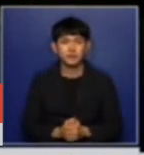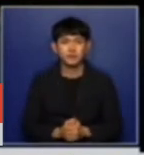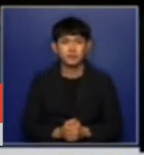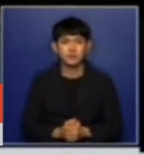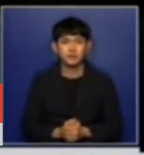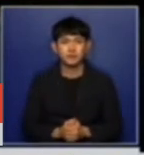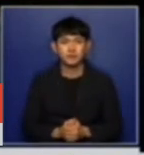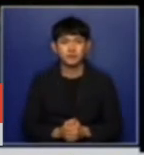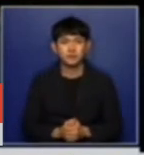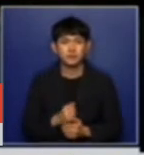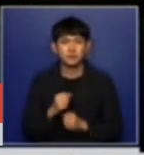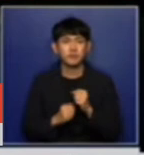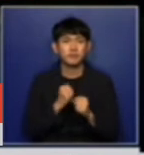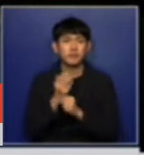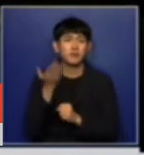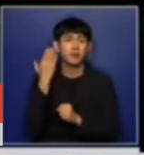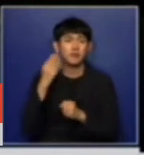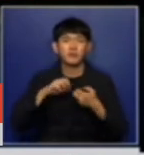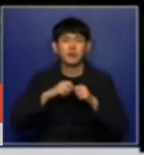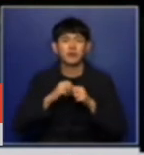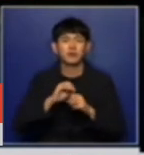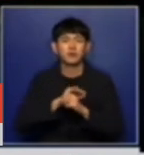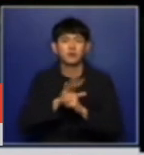ปีที่ผ่านมาครับภัยโควิด